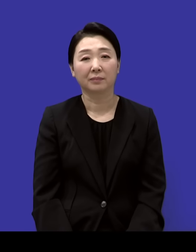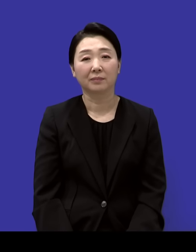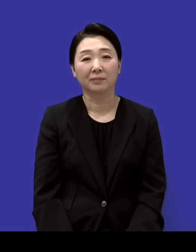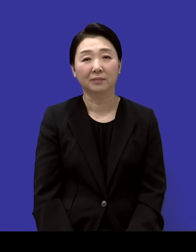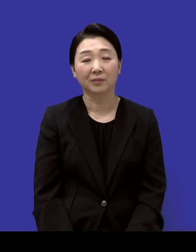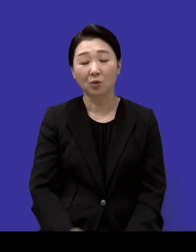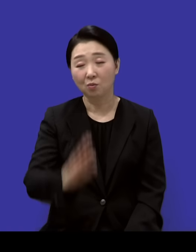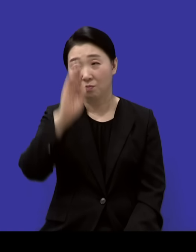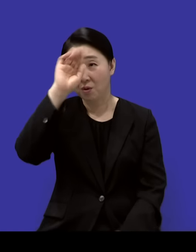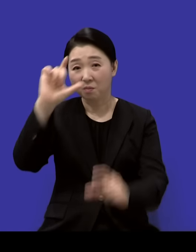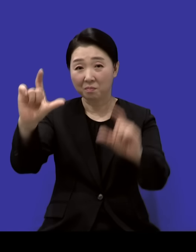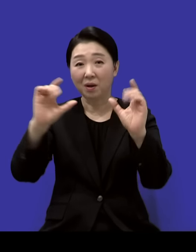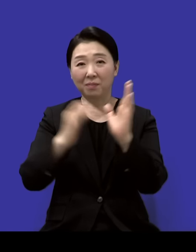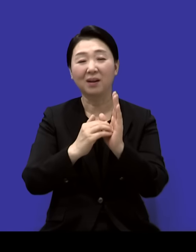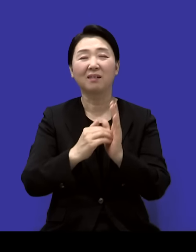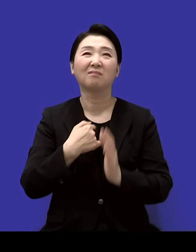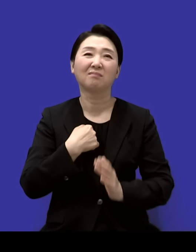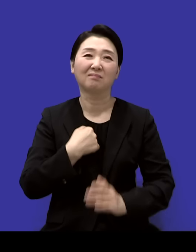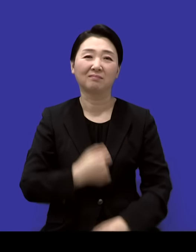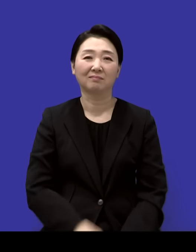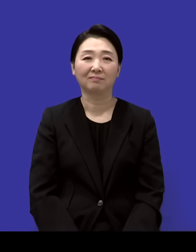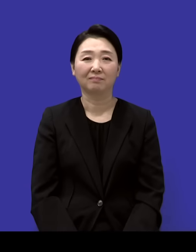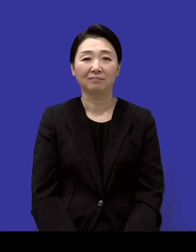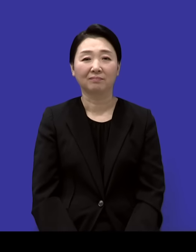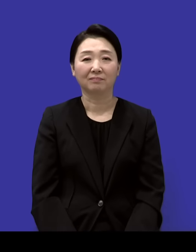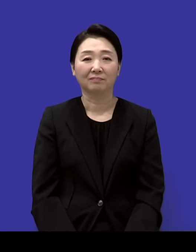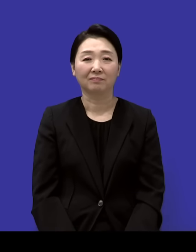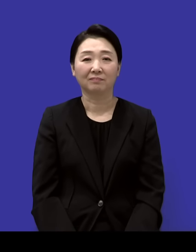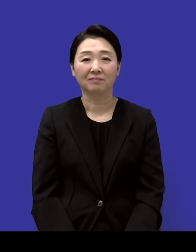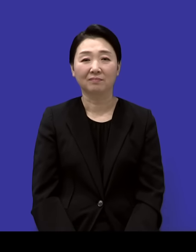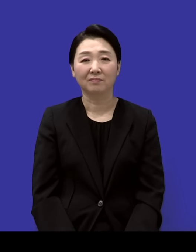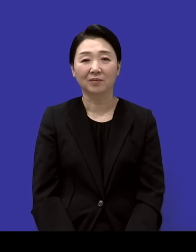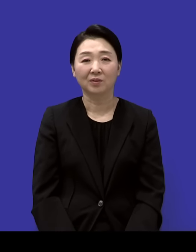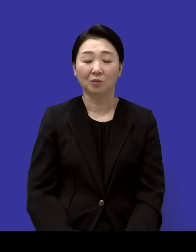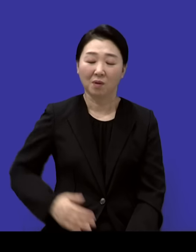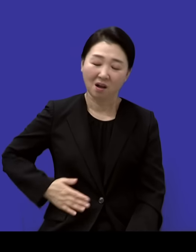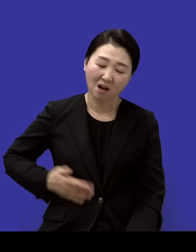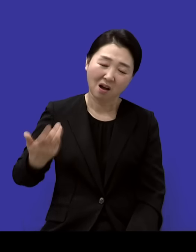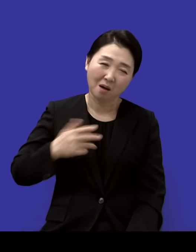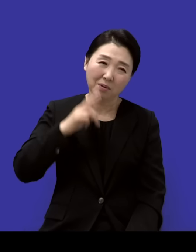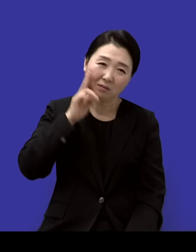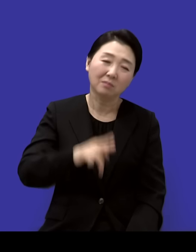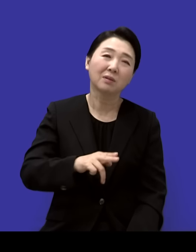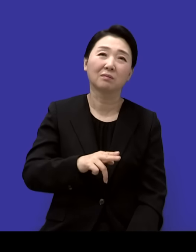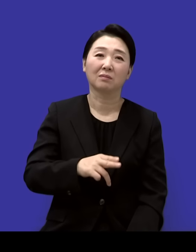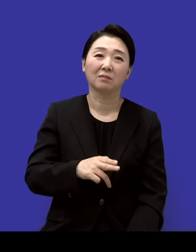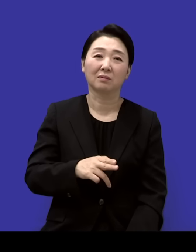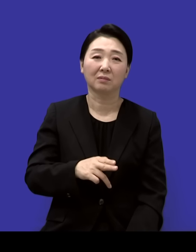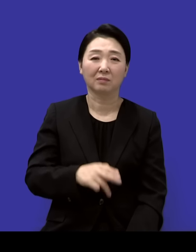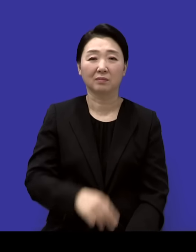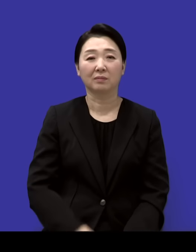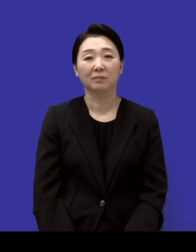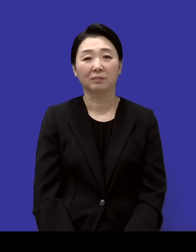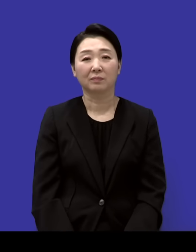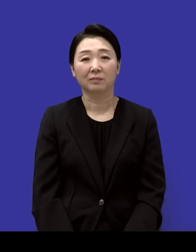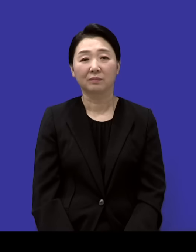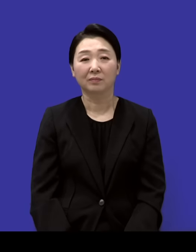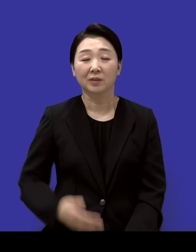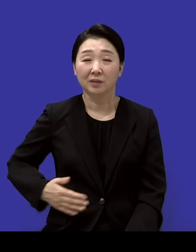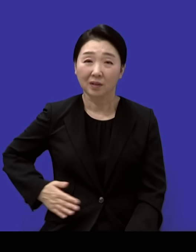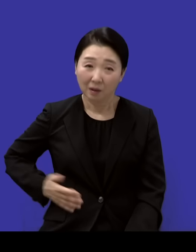진단을 받고 예. 나왔고요. 정말 힘들었죠. 너무 아프니까요. 예. 어느 정도로 아프냐면은 잘 때